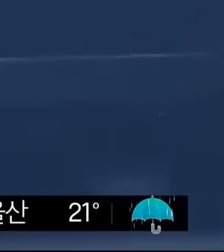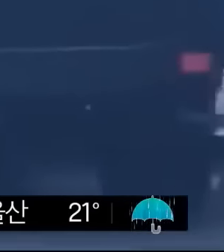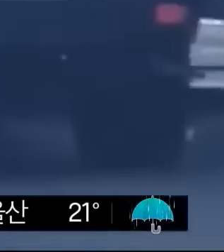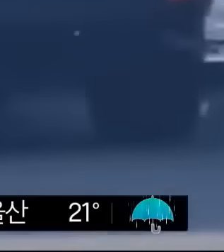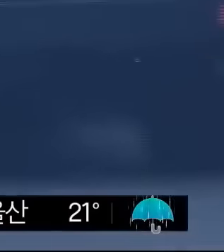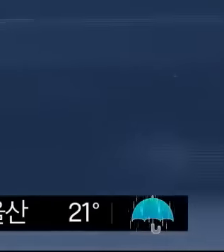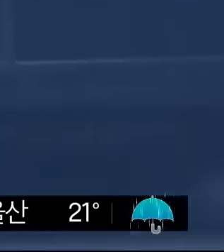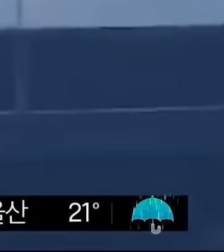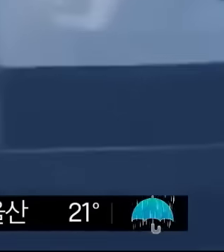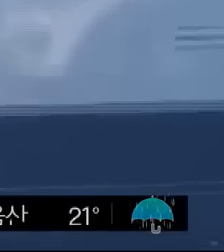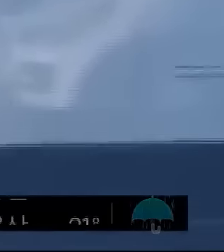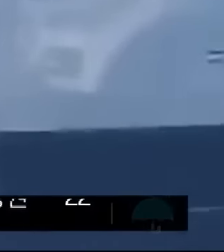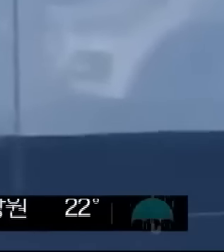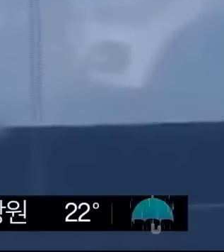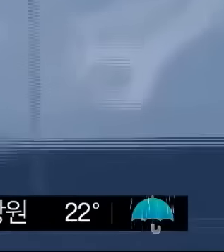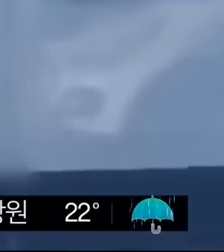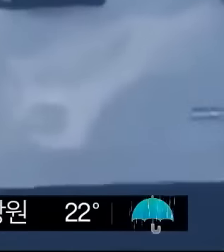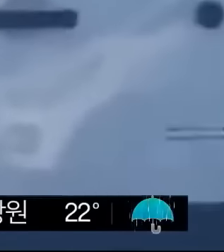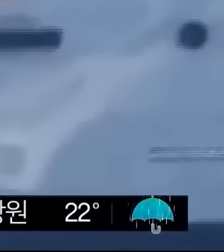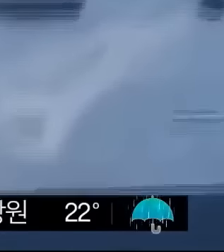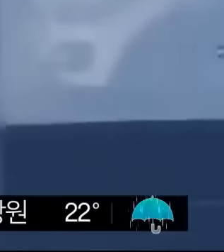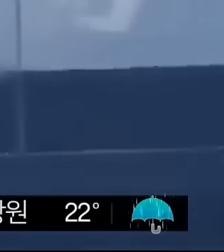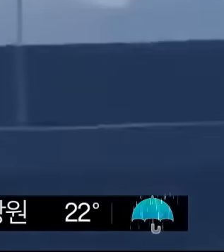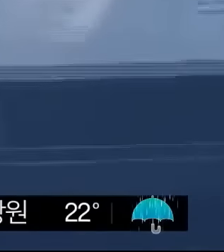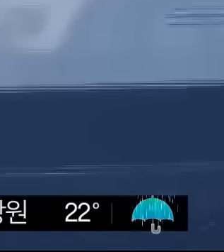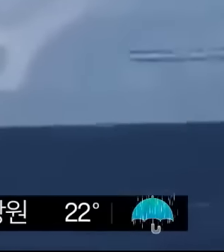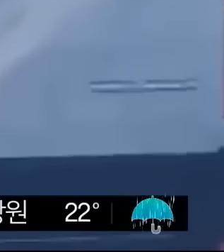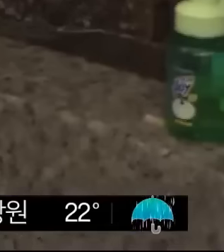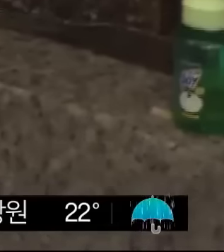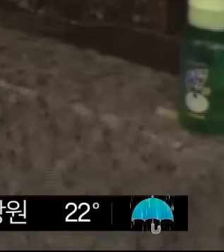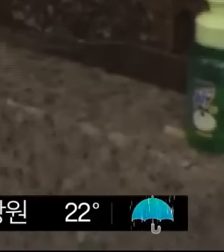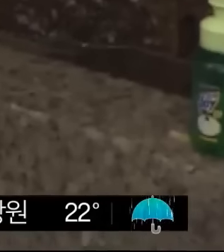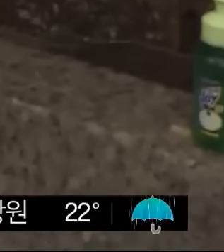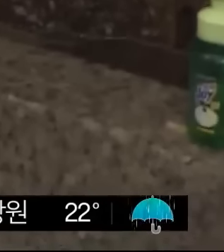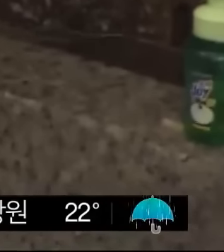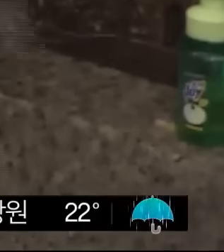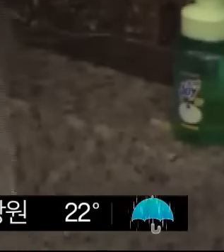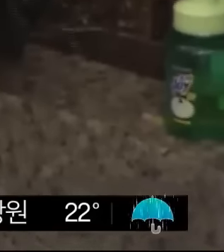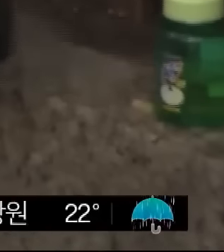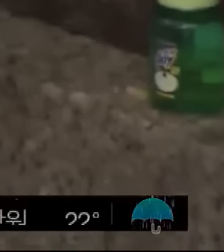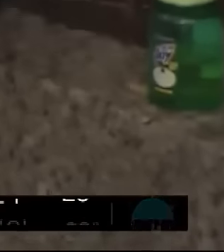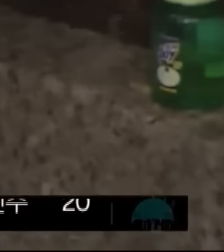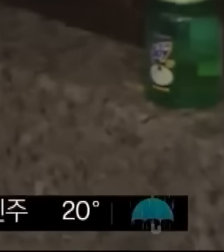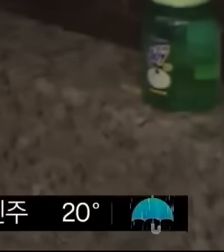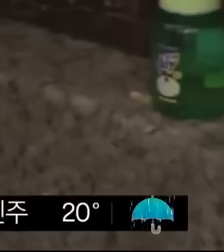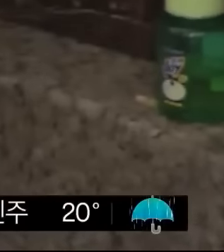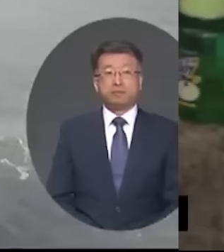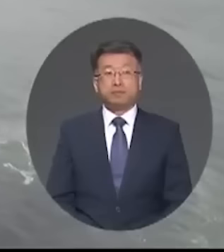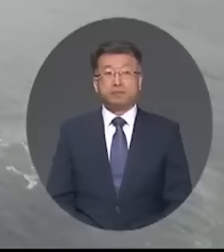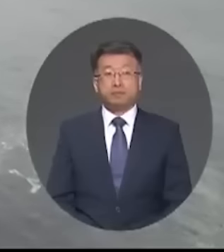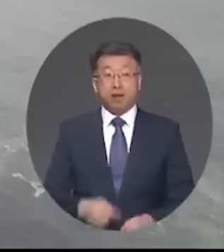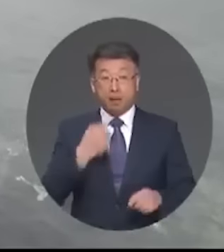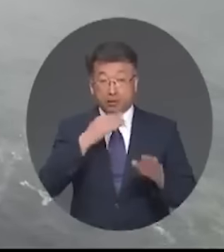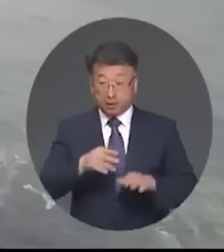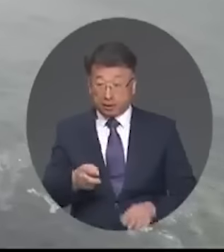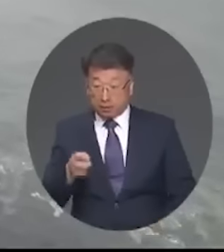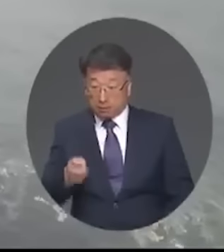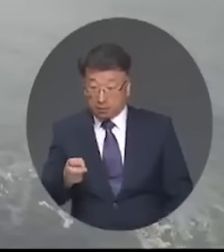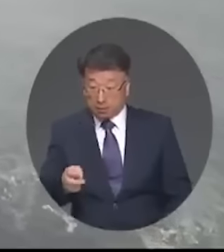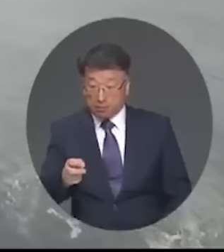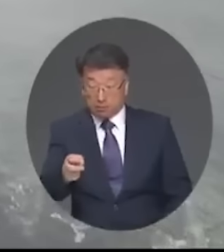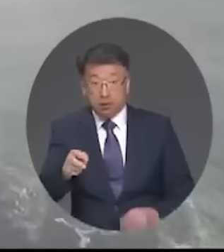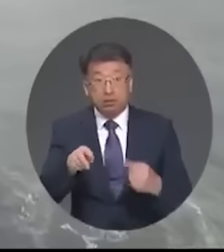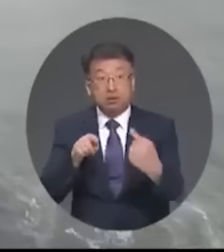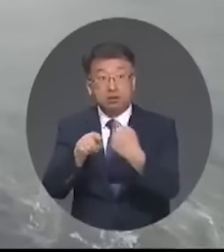일부 캠핑족들에게는 아직도 부족해 보입니다. MBC 뉴스 유희정입니다. 해안선을 따라 나